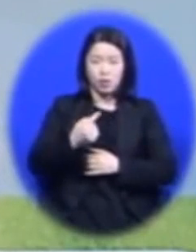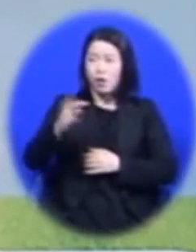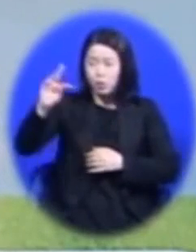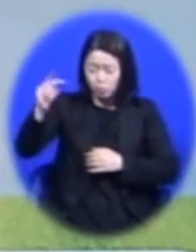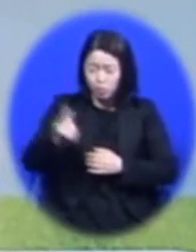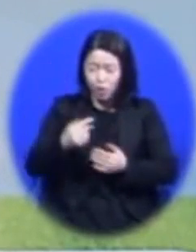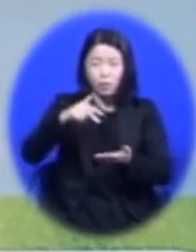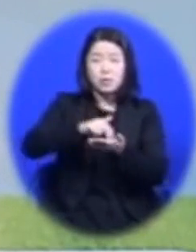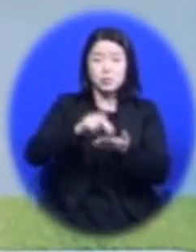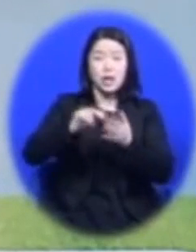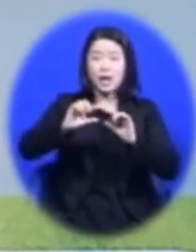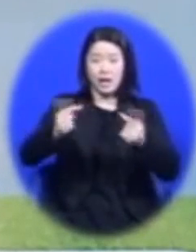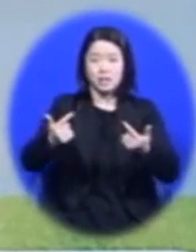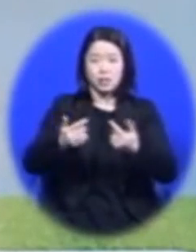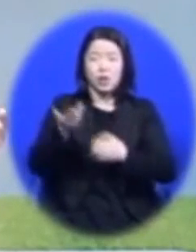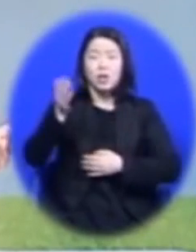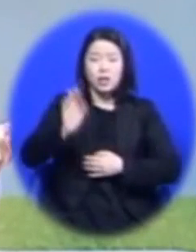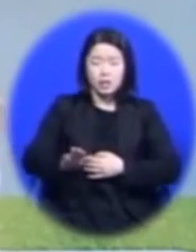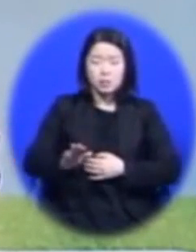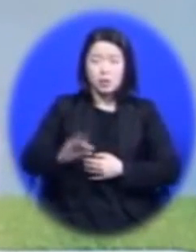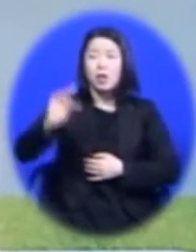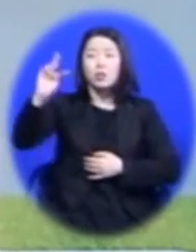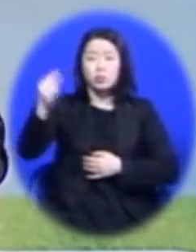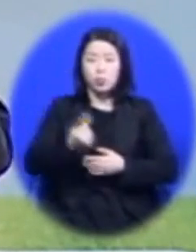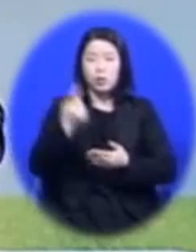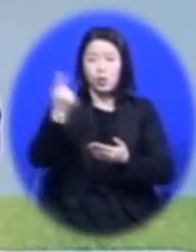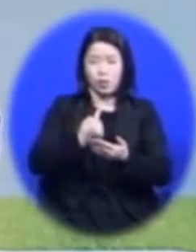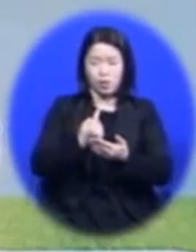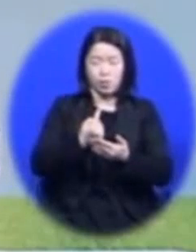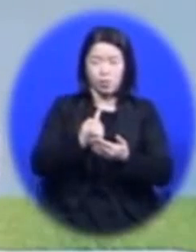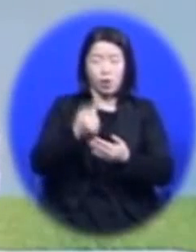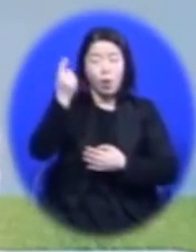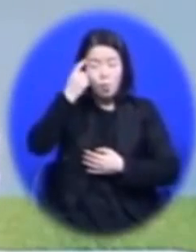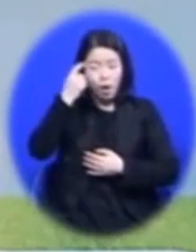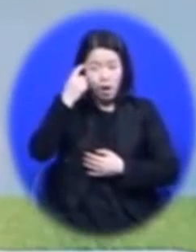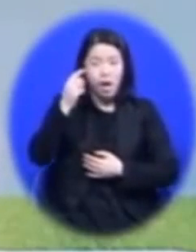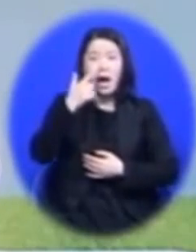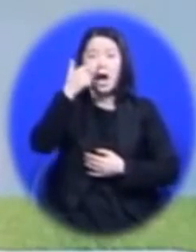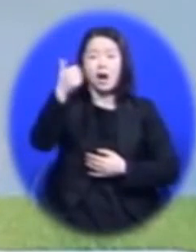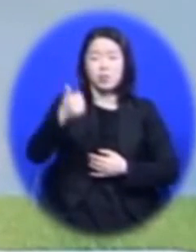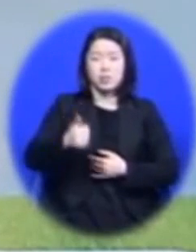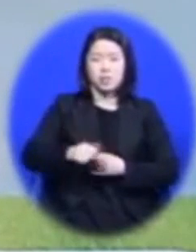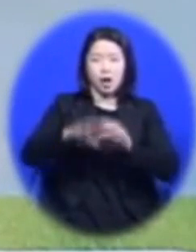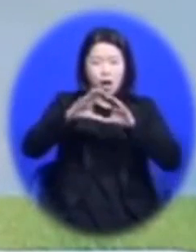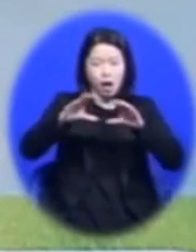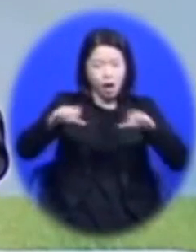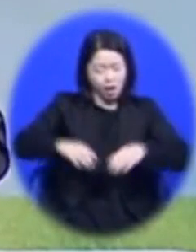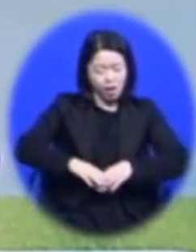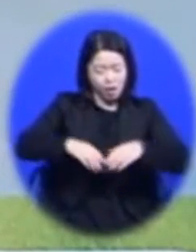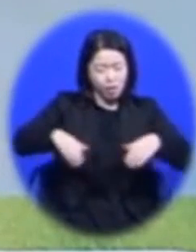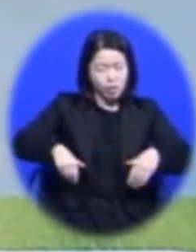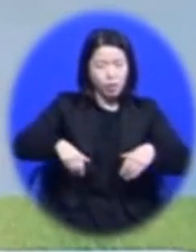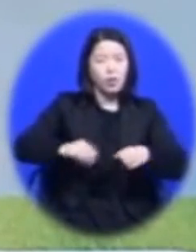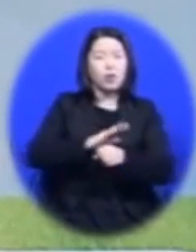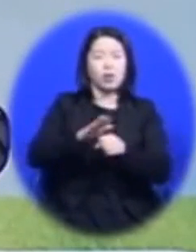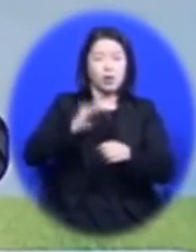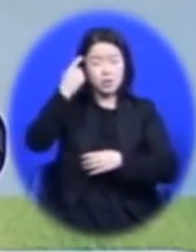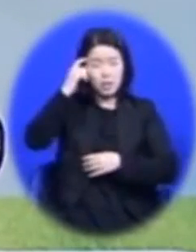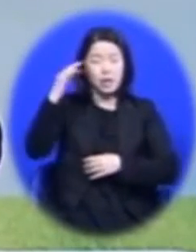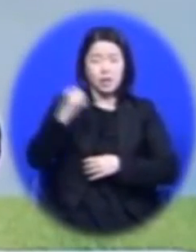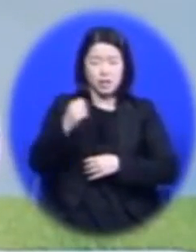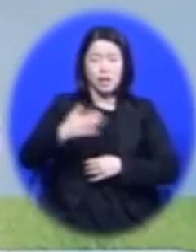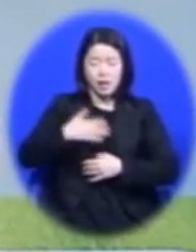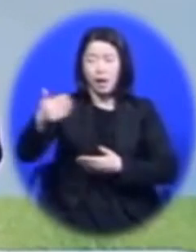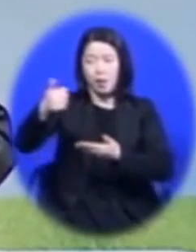아닙니다. 그런데도 돌아와요. 왜? 아버지가 너그러우실 것이라고 믿기 때문에, 자기를 받아줄 것이라고